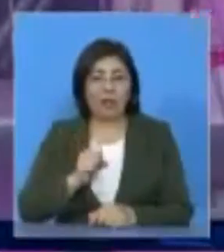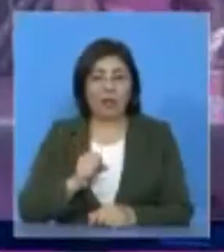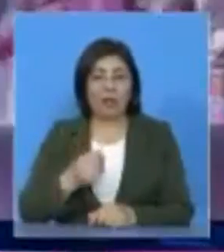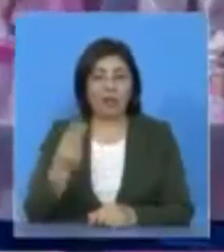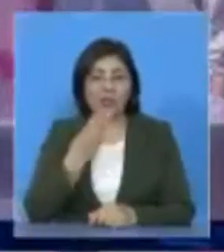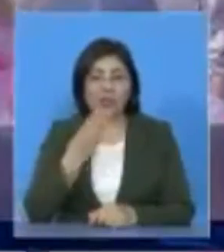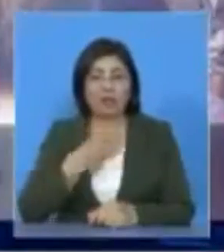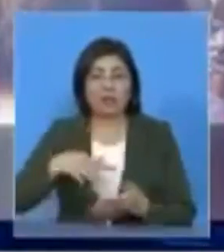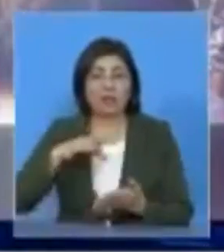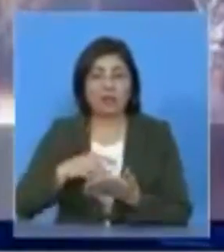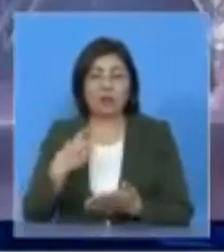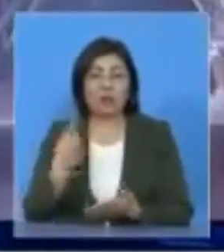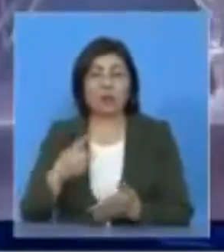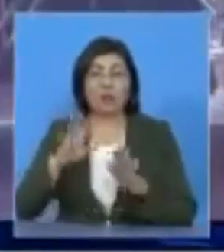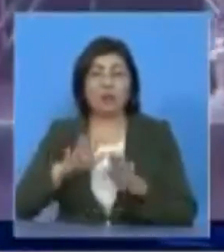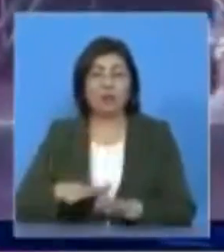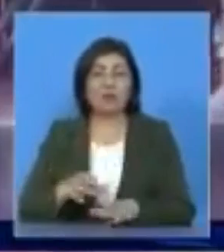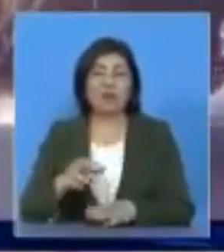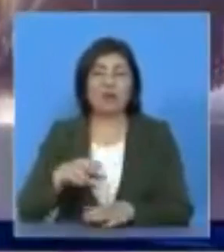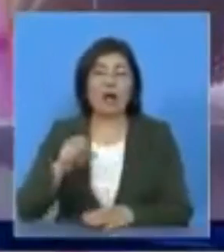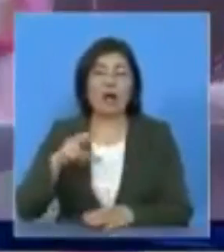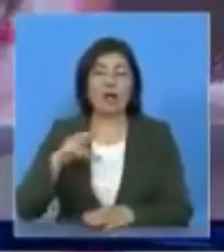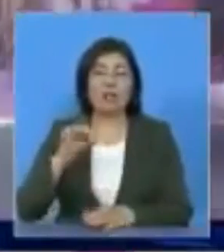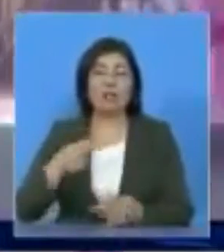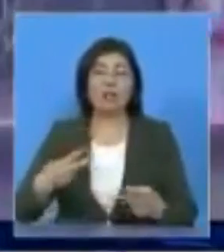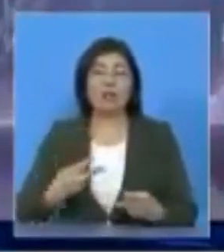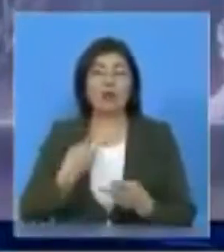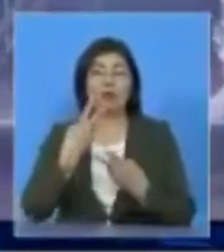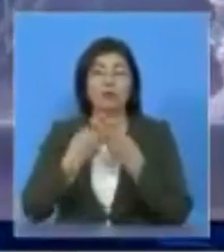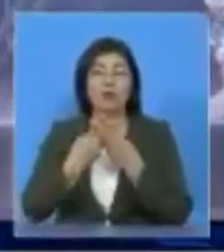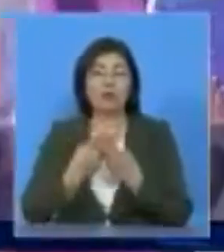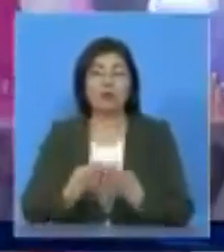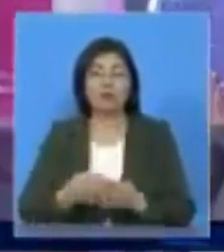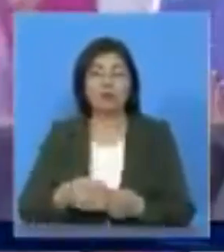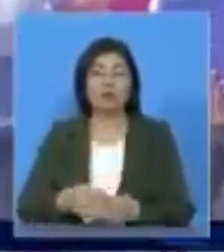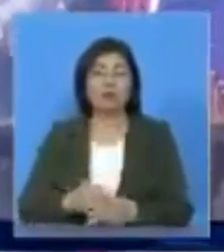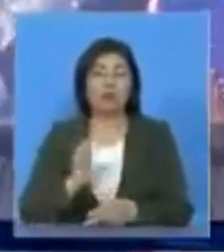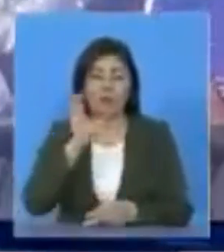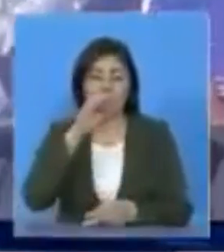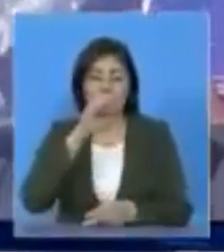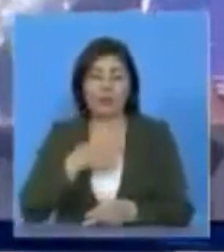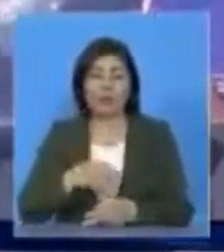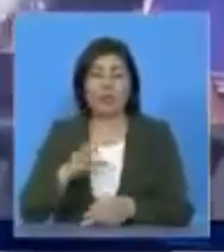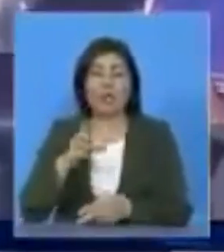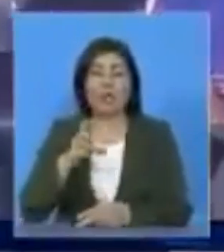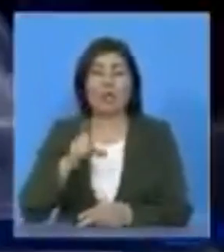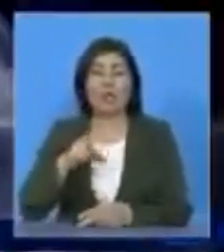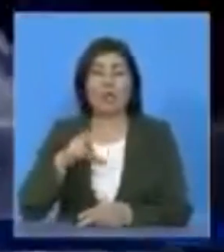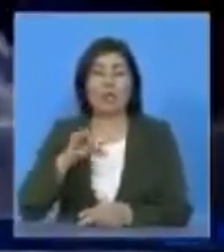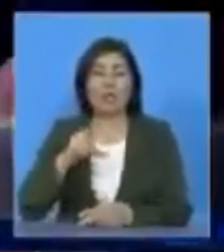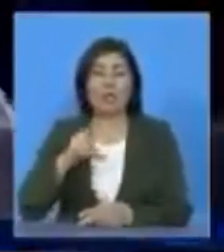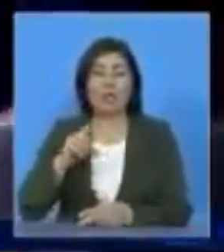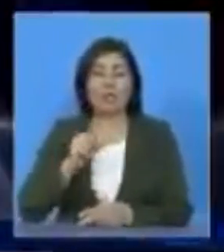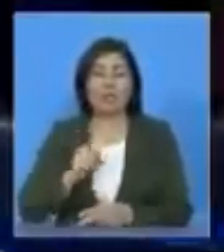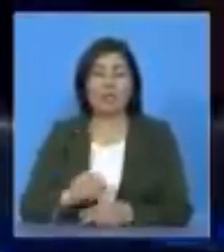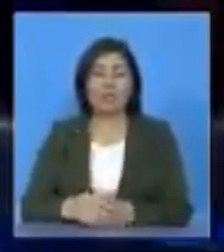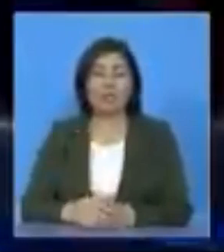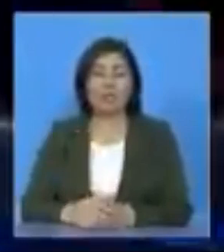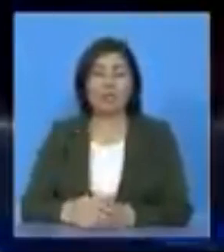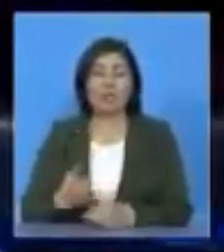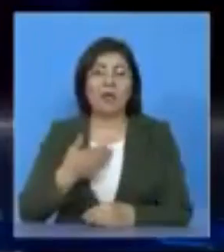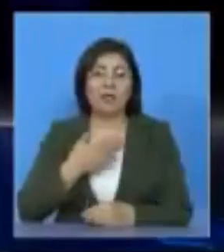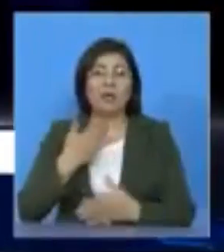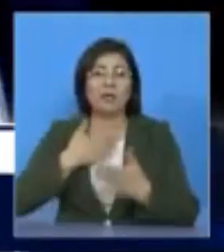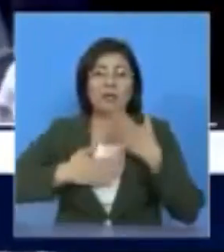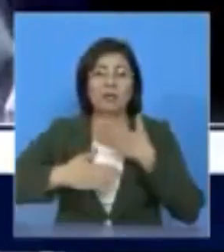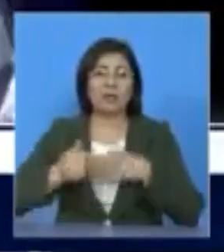место присуждено Адель Кунаделовой из города Нур-Султан и певице из Болгарии Элизабет Захариевой. Я безумно